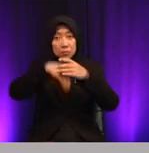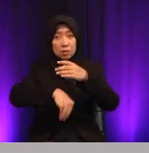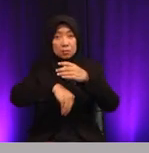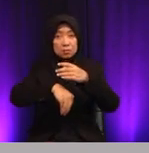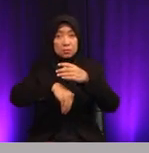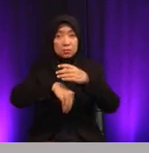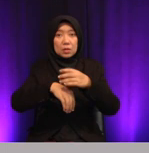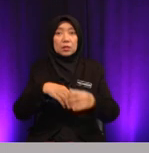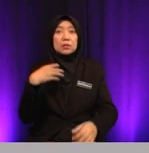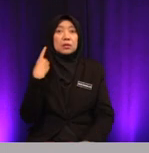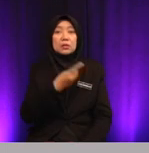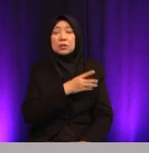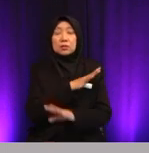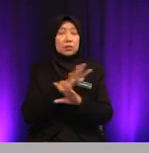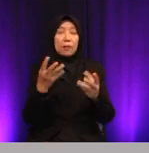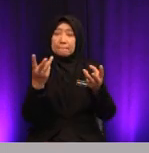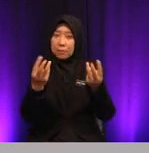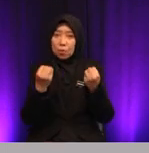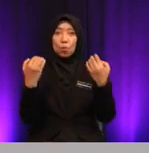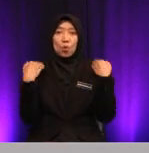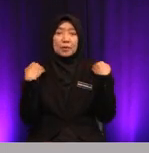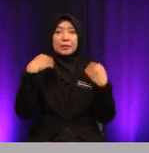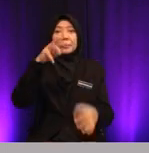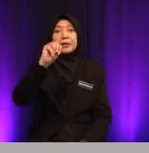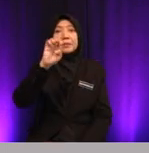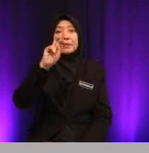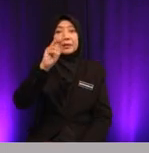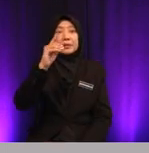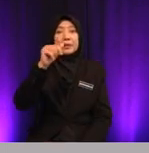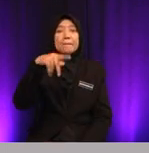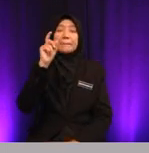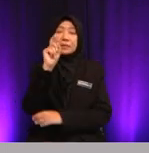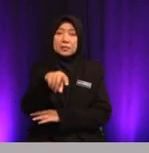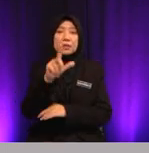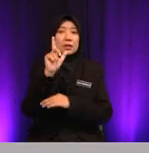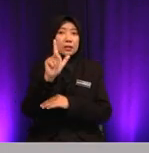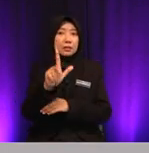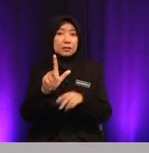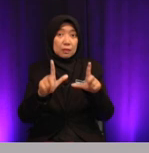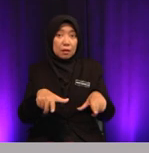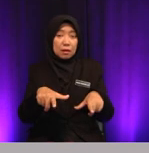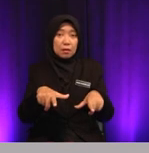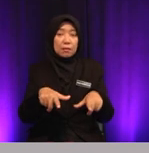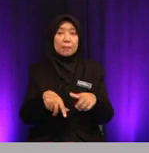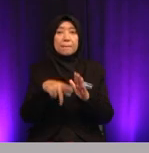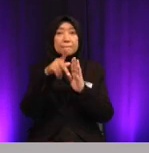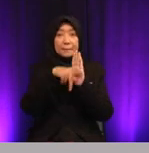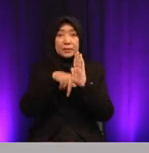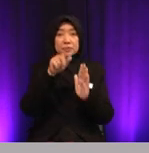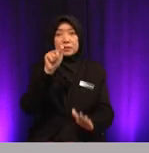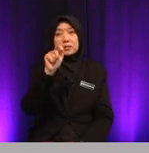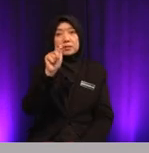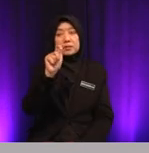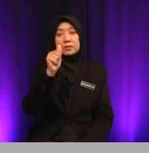mau mendapat tuh berlaku kita karena Letakkan penstabil dan dia juga memakaikan makanan Oke so contoh